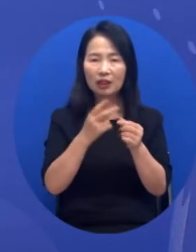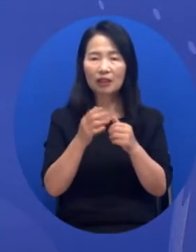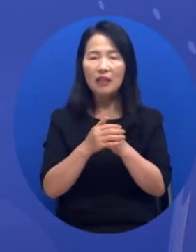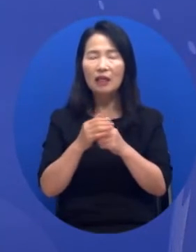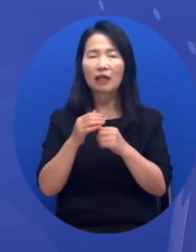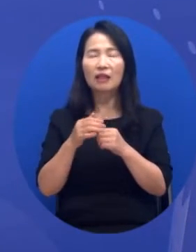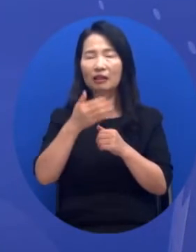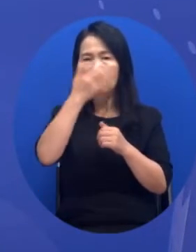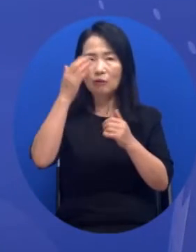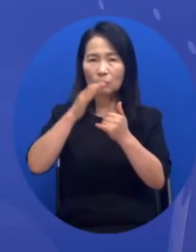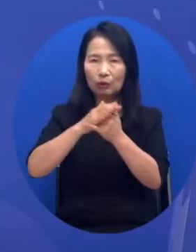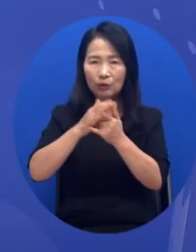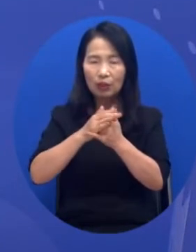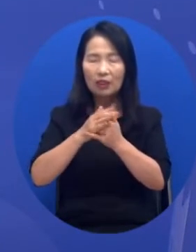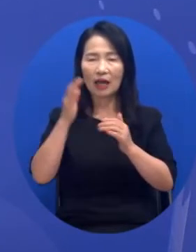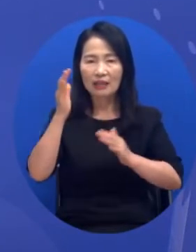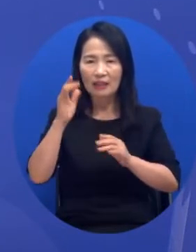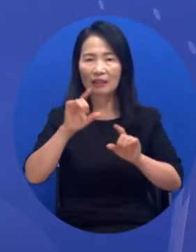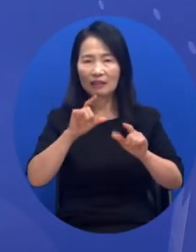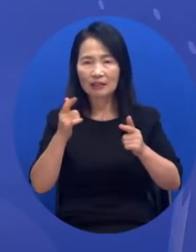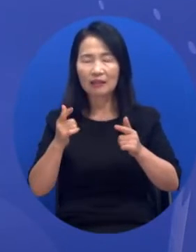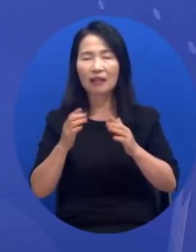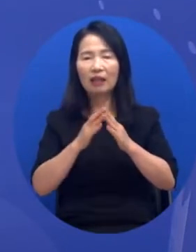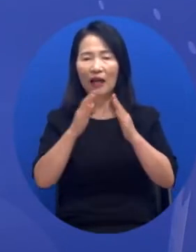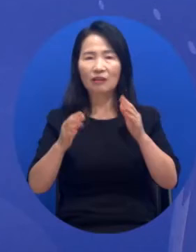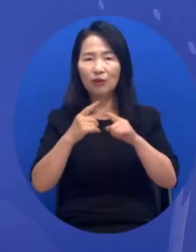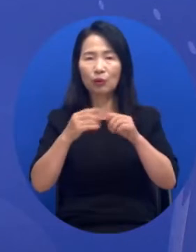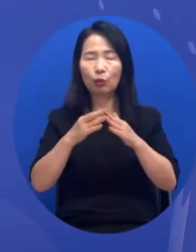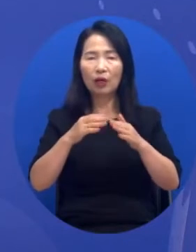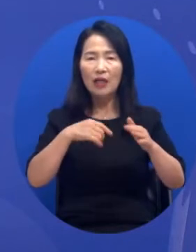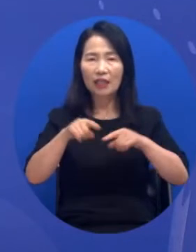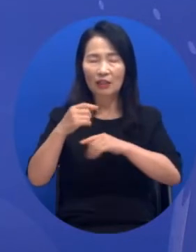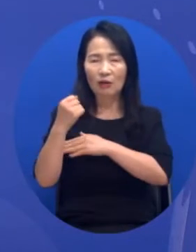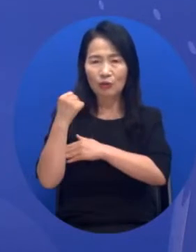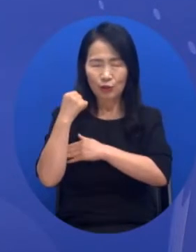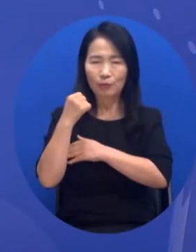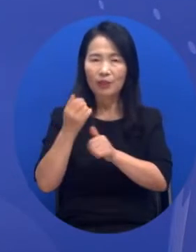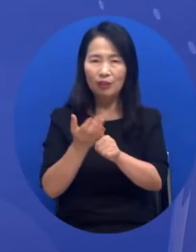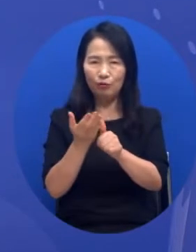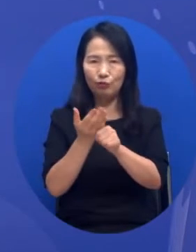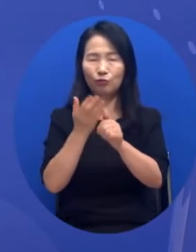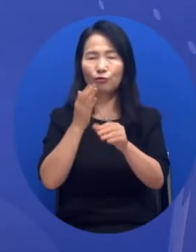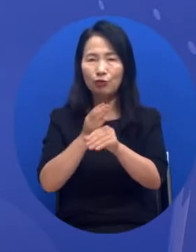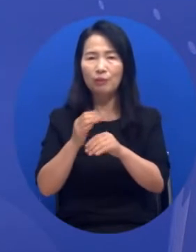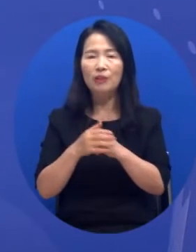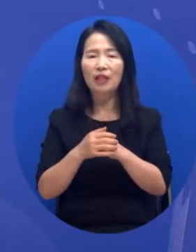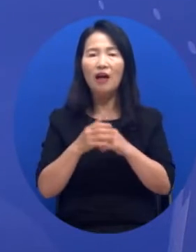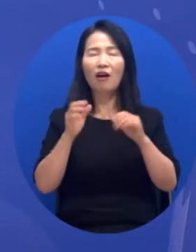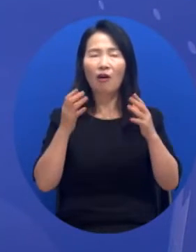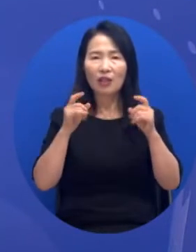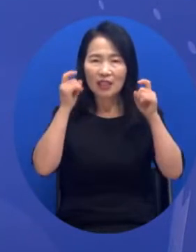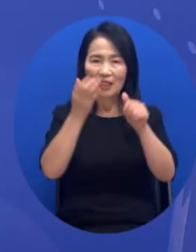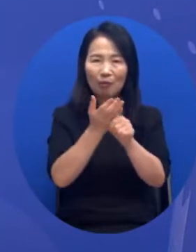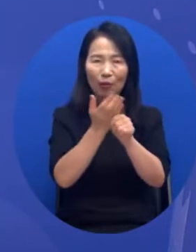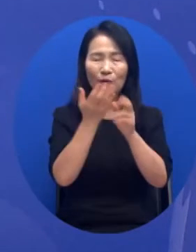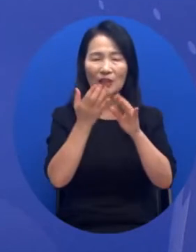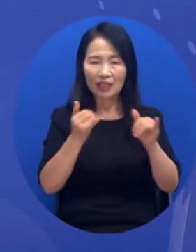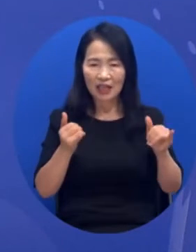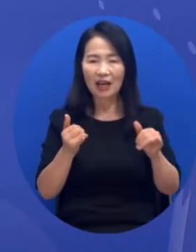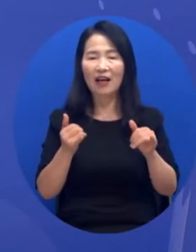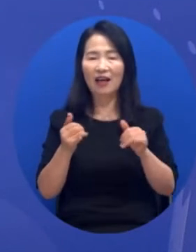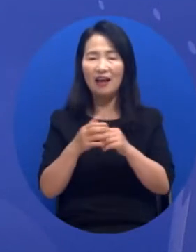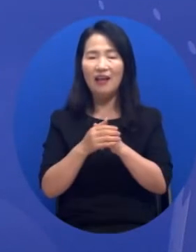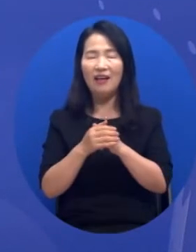다음 세대의 가정교회 리더십을 키워주는 일입니다. 그래서 각 어린이 목자, 청소년 상공부도